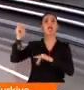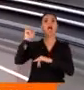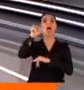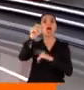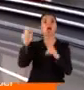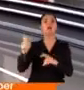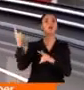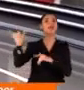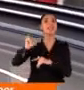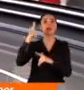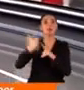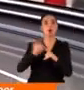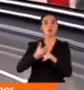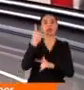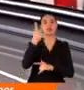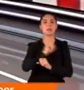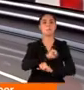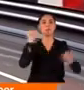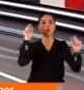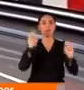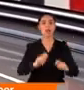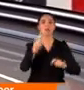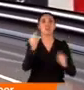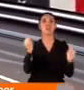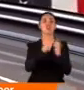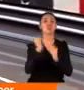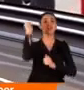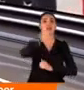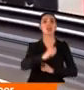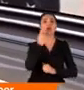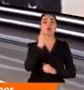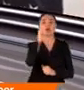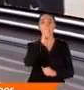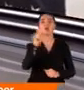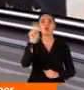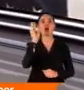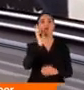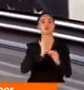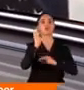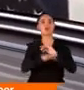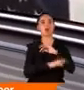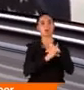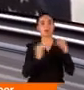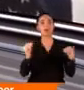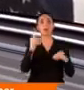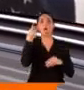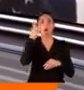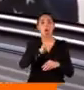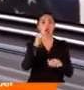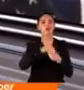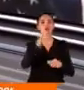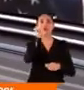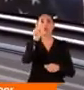çok yakın bir otelde iki bomba patlattı. Çifte saldırıda 110 kişi hayatını kaybetti. Ölenlerden 13'ü